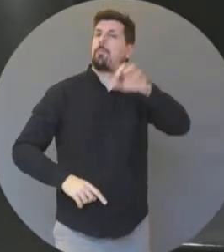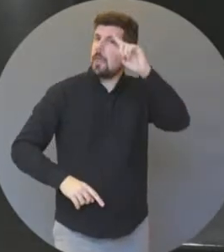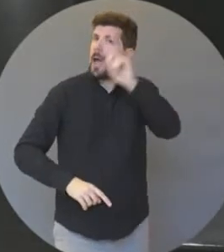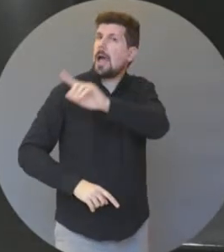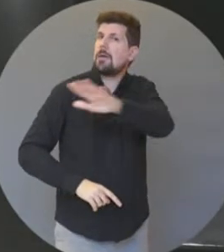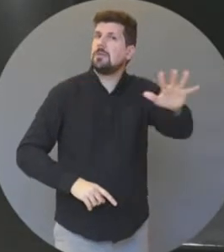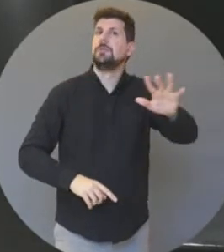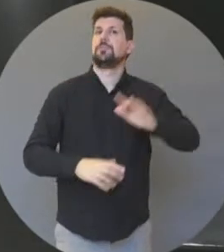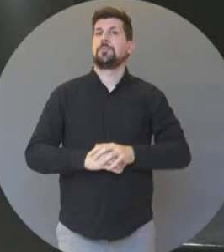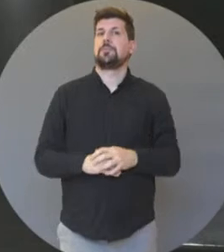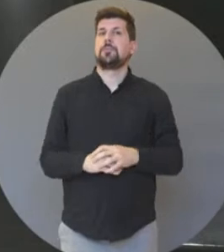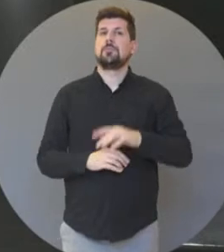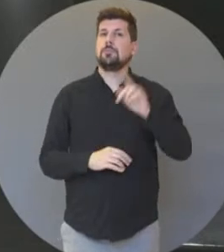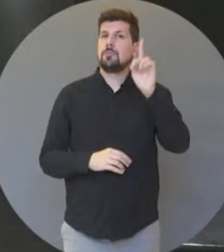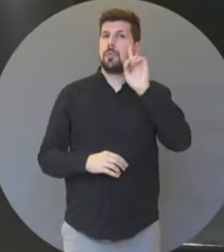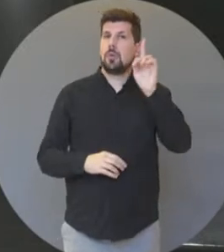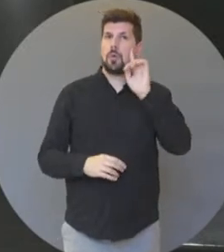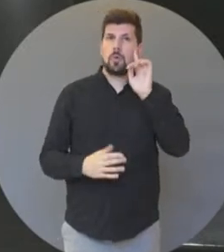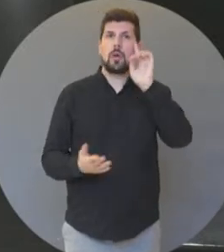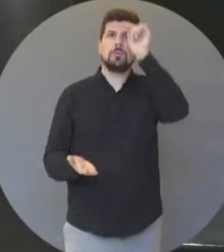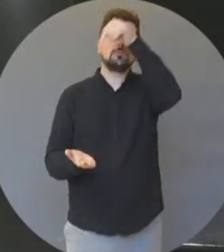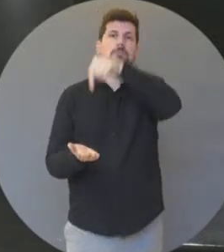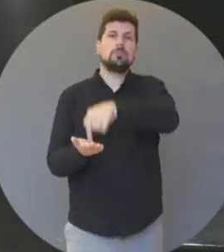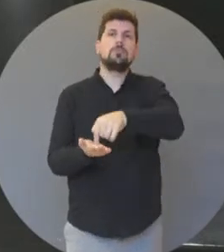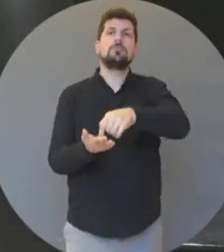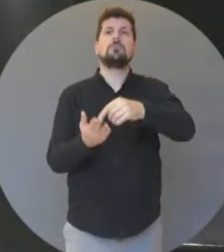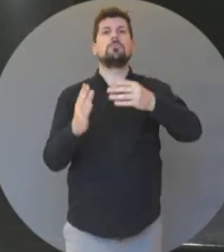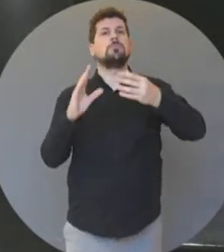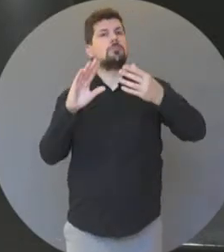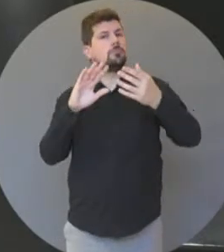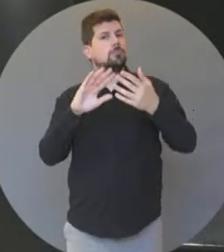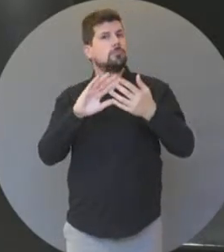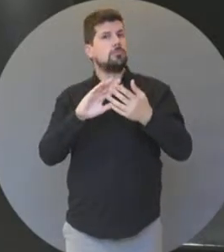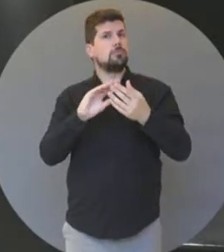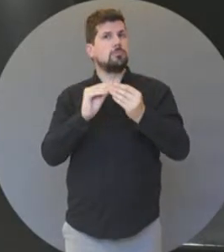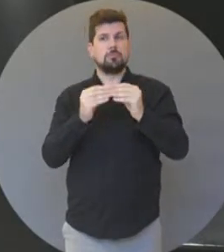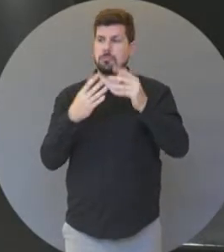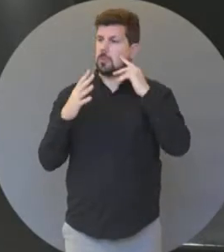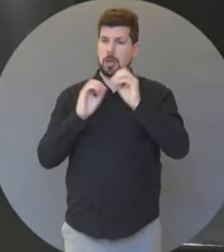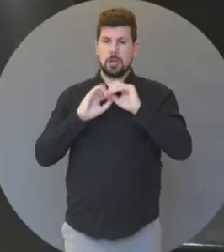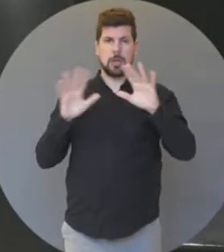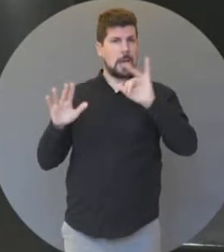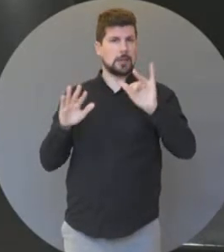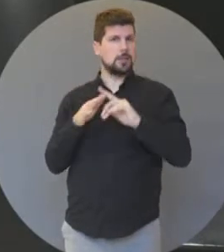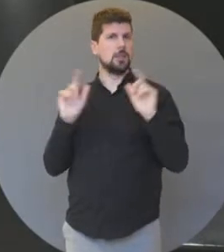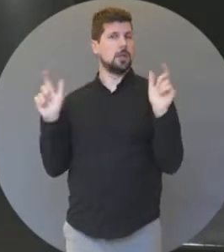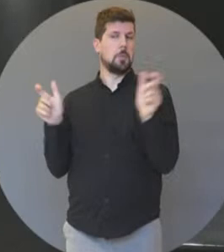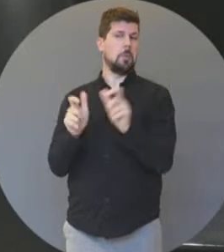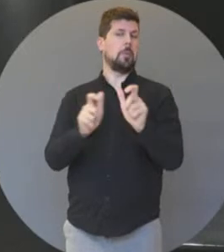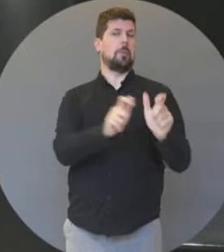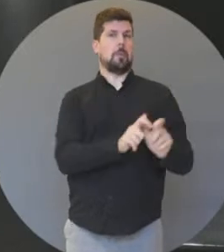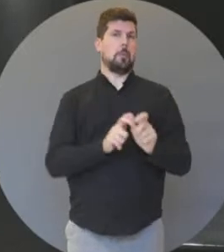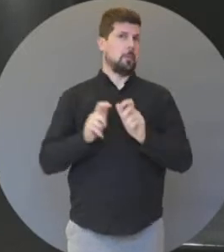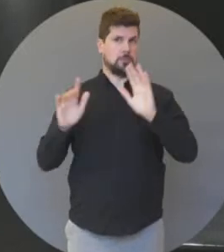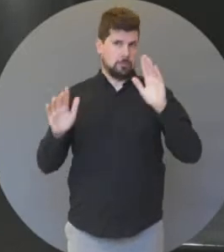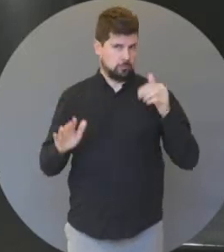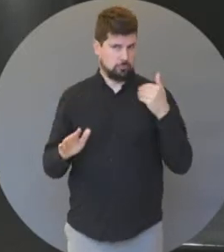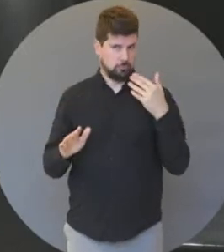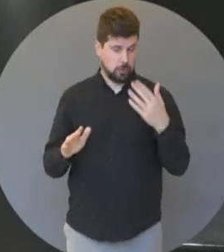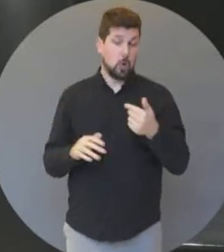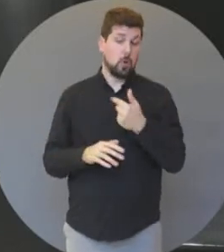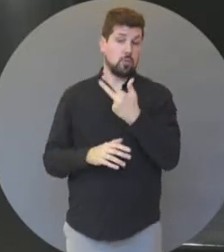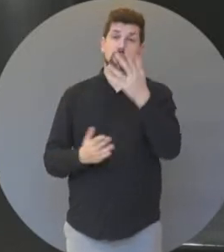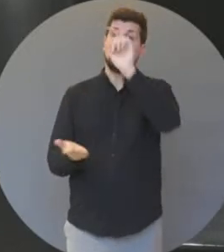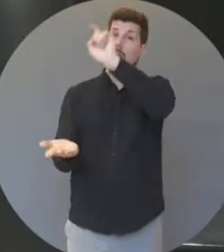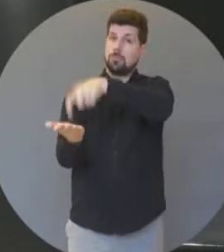effectivement les sujets de localisation étaient plutôt étaient plutôt bien identifié et donc c'est vrai que sur certains